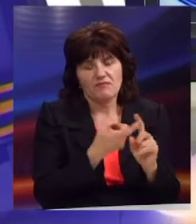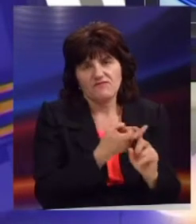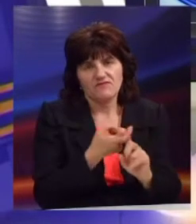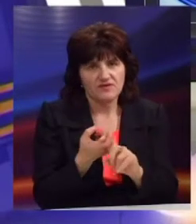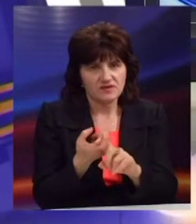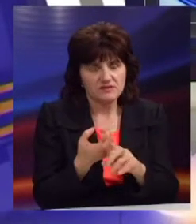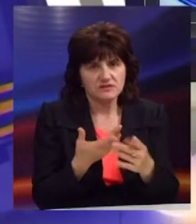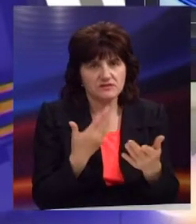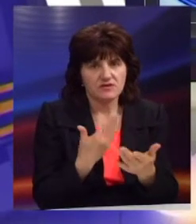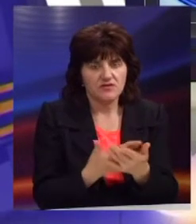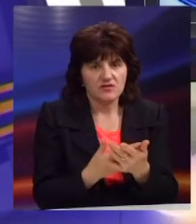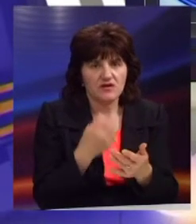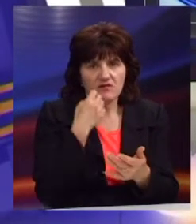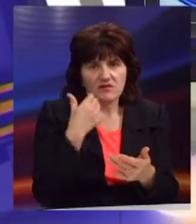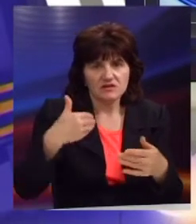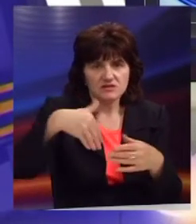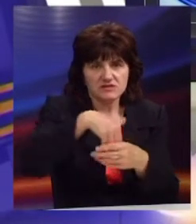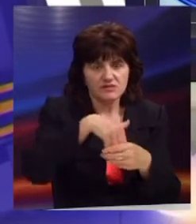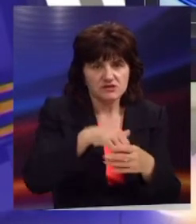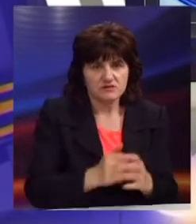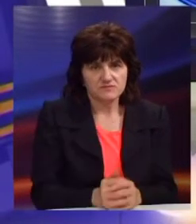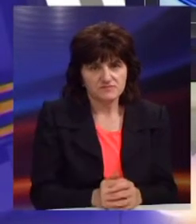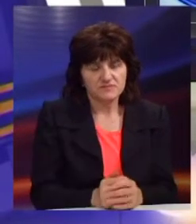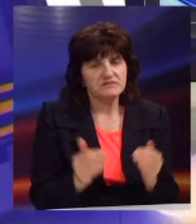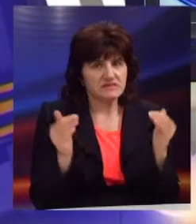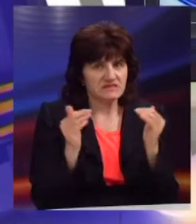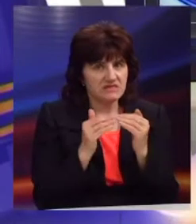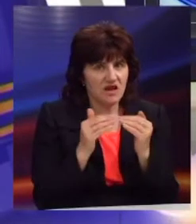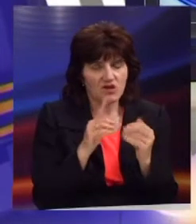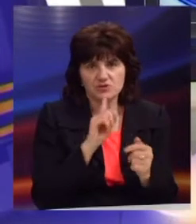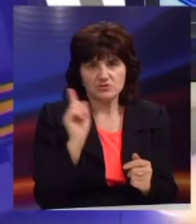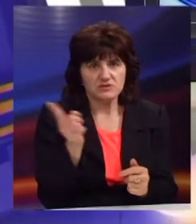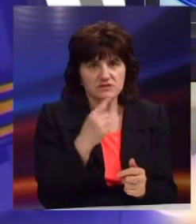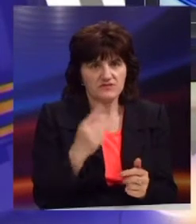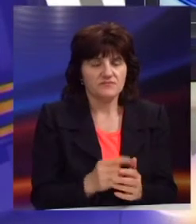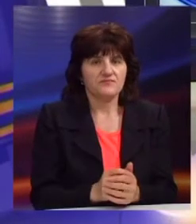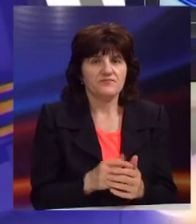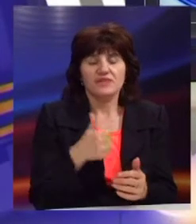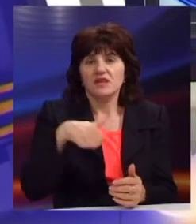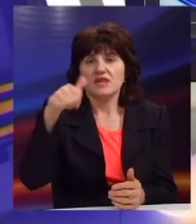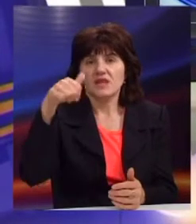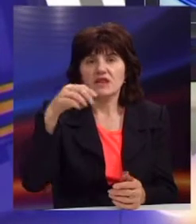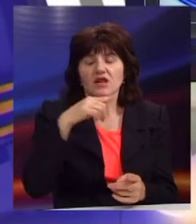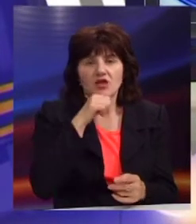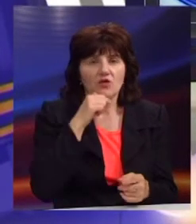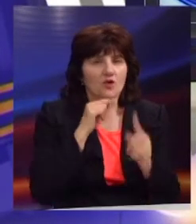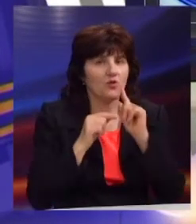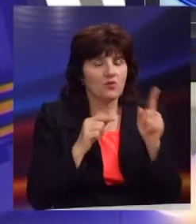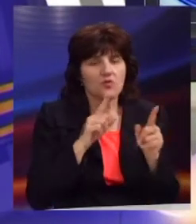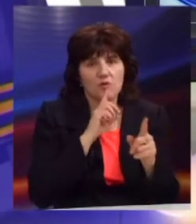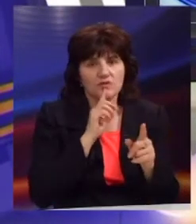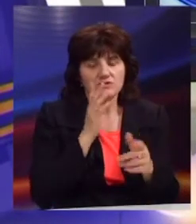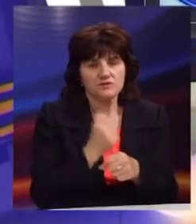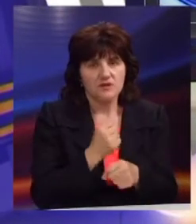zaposlenje, niti je presudna prilikom zapošljavanja. Slažu se sagovornici naše televizije. Jedini uslovi su oni koji